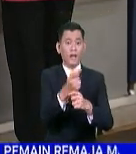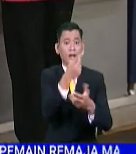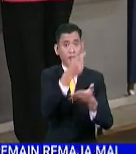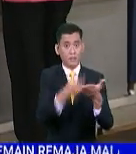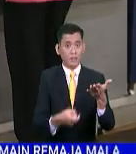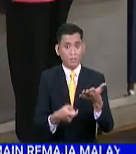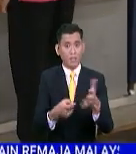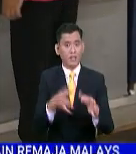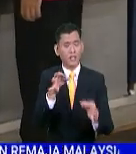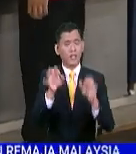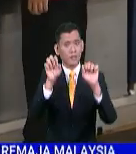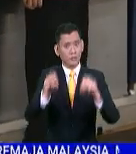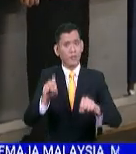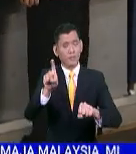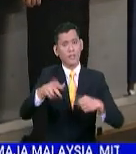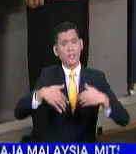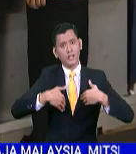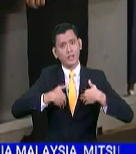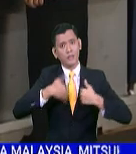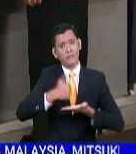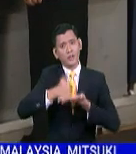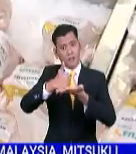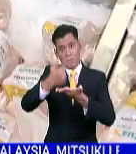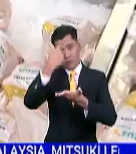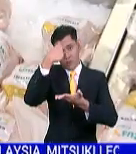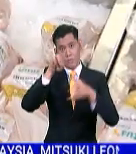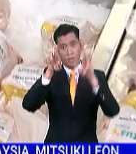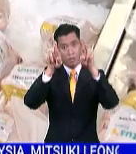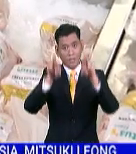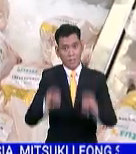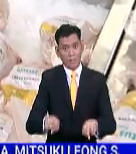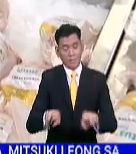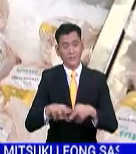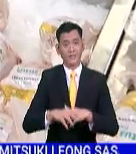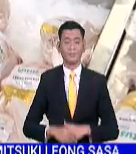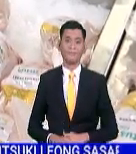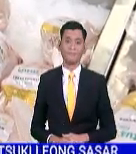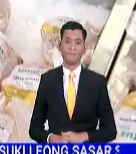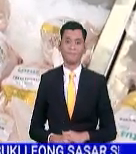tapi kenalah ada bantuan jugalah untuk rakyat ni.